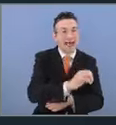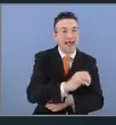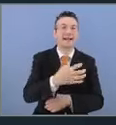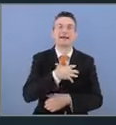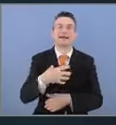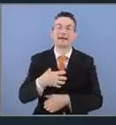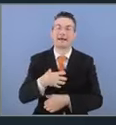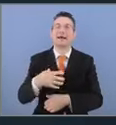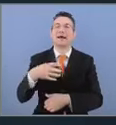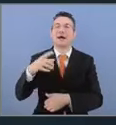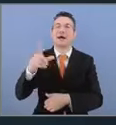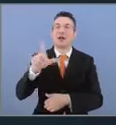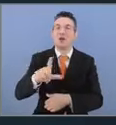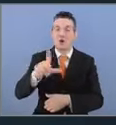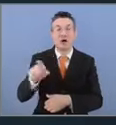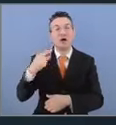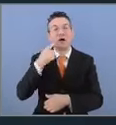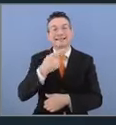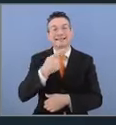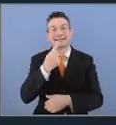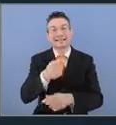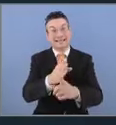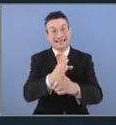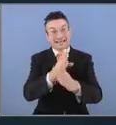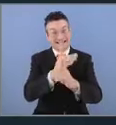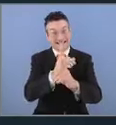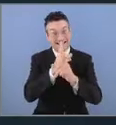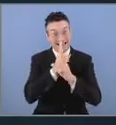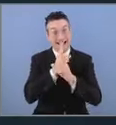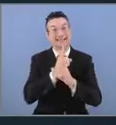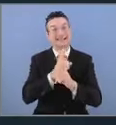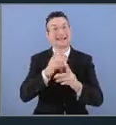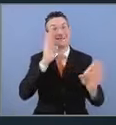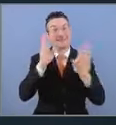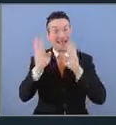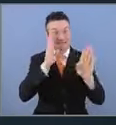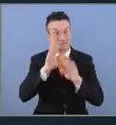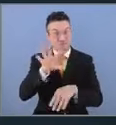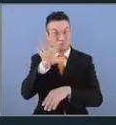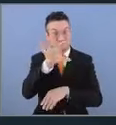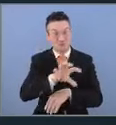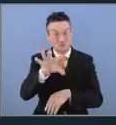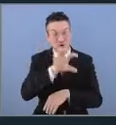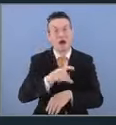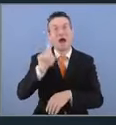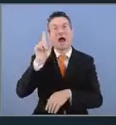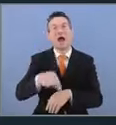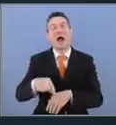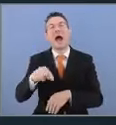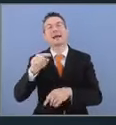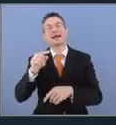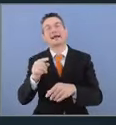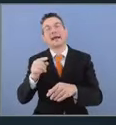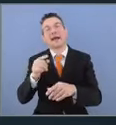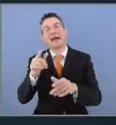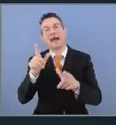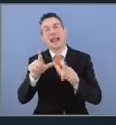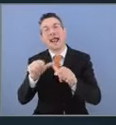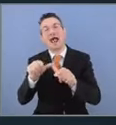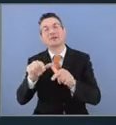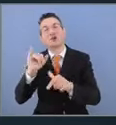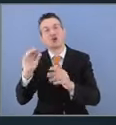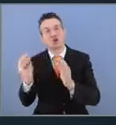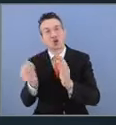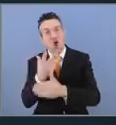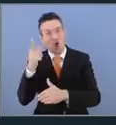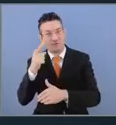seguono in diretta da Facebook sul canale della Regione e su quello di Lazio Innova. Come diceva l'assessore Ornelli, il focus group